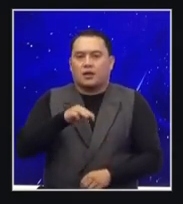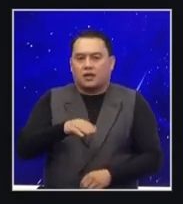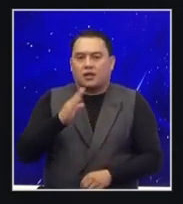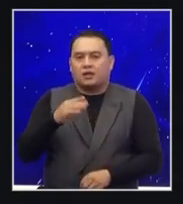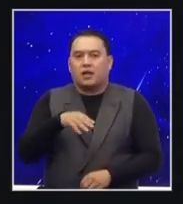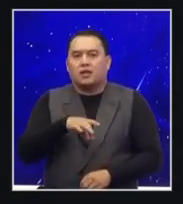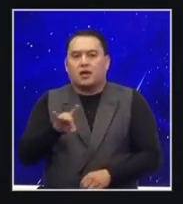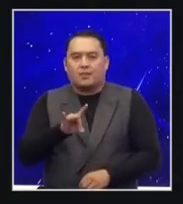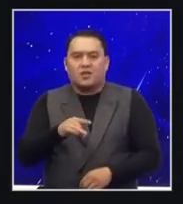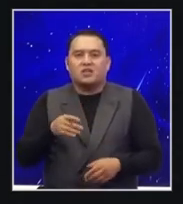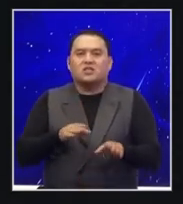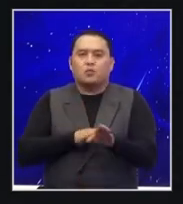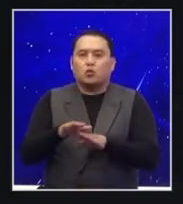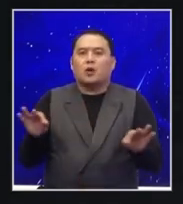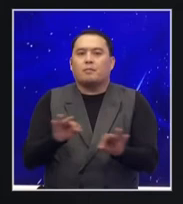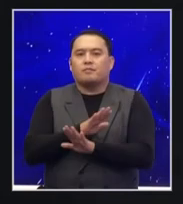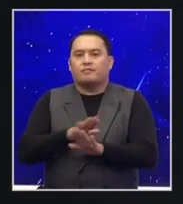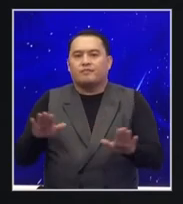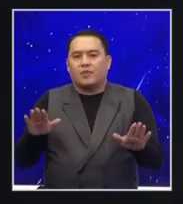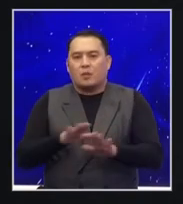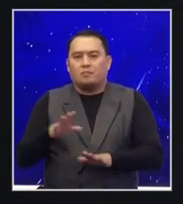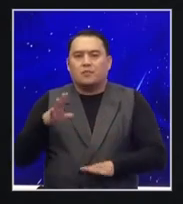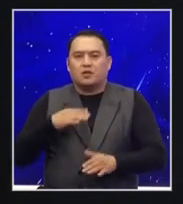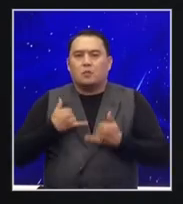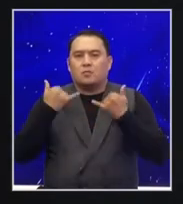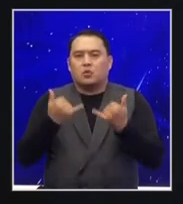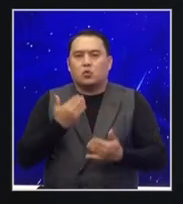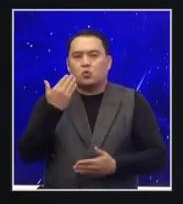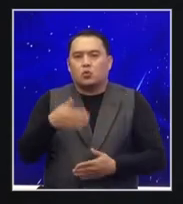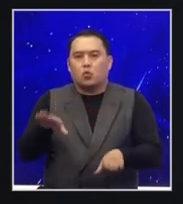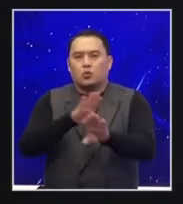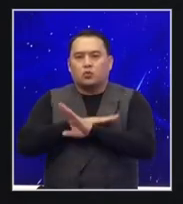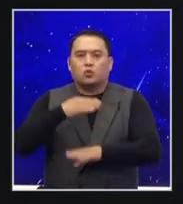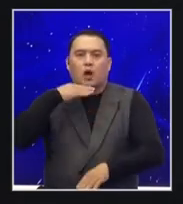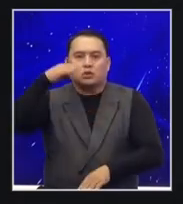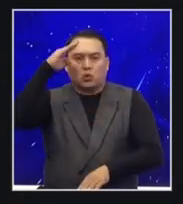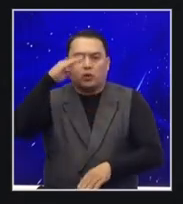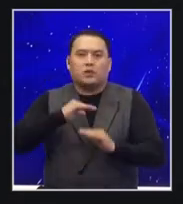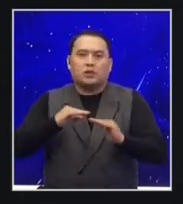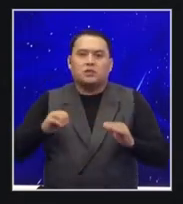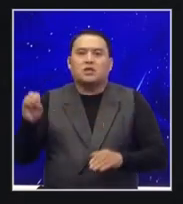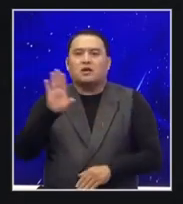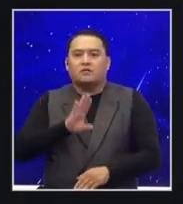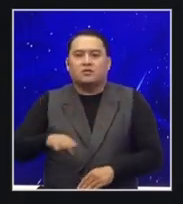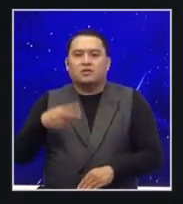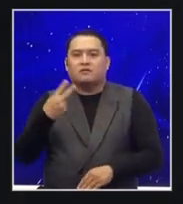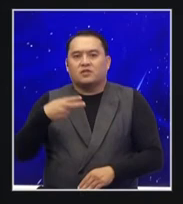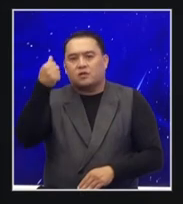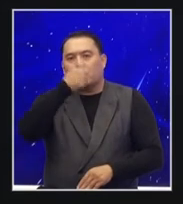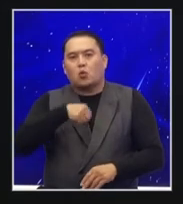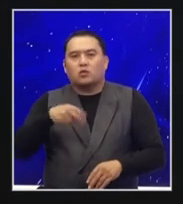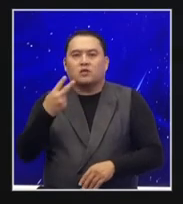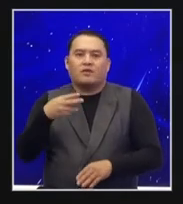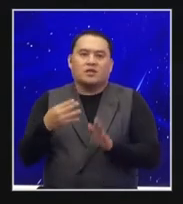из Талгара. Она исполнила песню «Forever», которая была посвящена ее умершему отцу. Детское Евровидение 2020